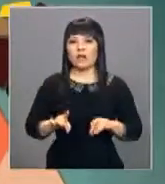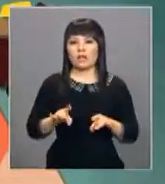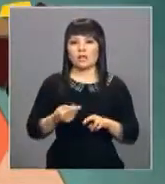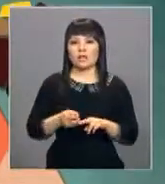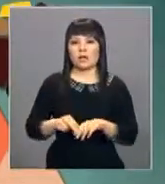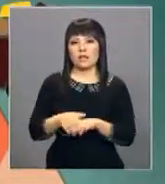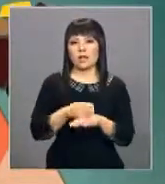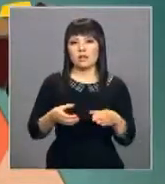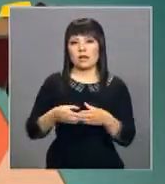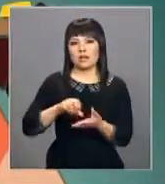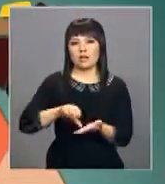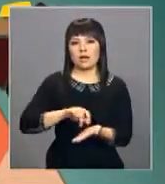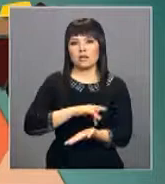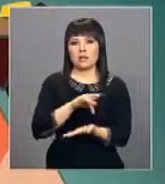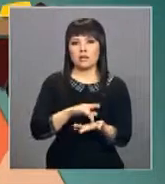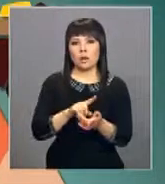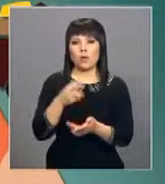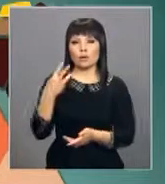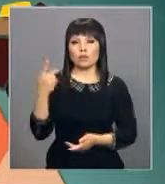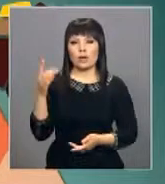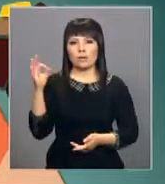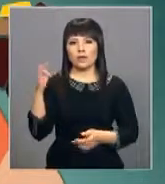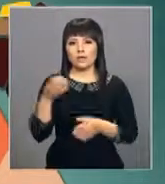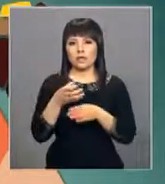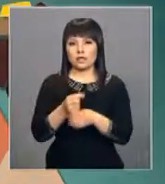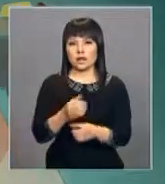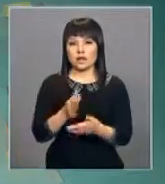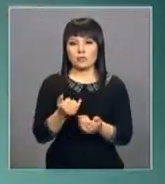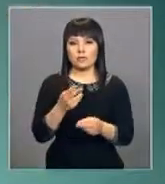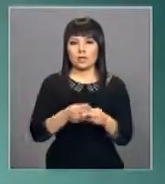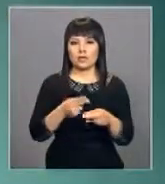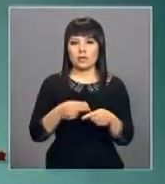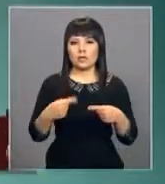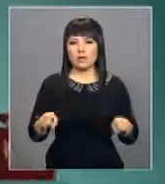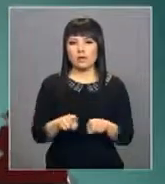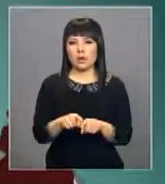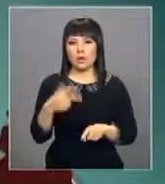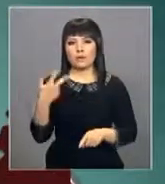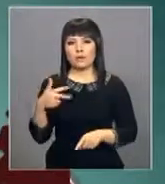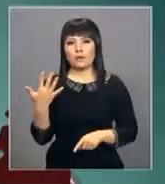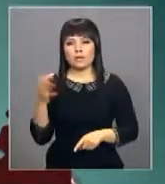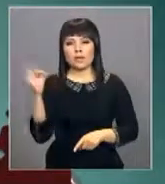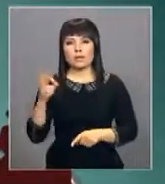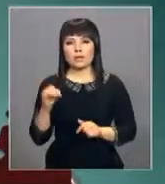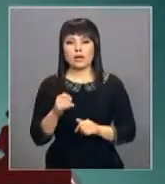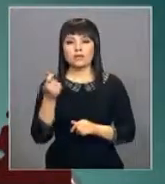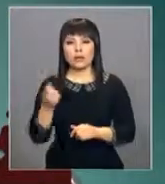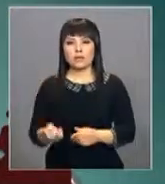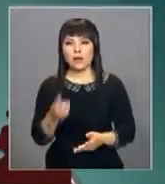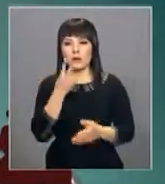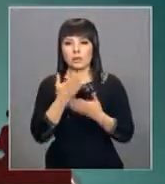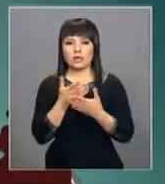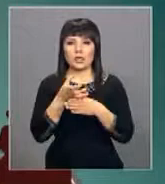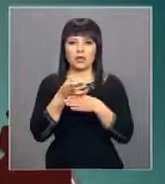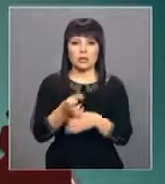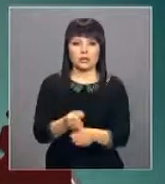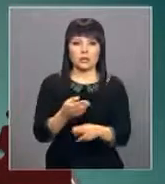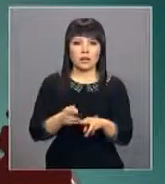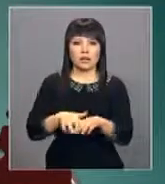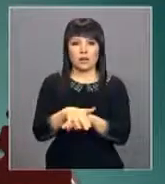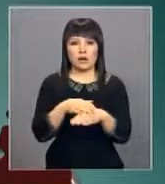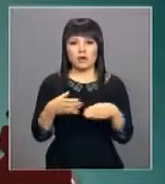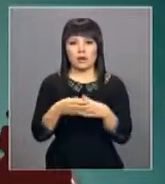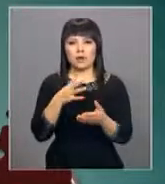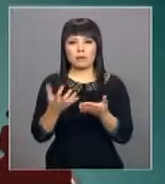Billiton компаниясының табысы 31%-ға қысқарды. Темір кені саудасының түсімі 35%-ға кеміді. Ал қазбаның бұл түрі өндірістің